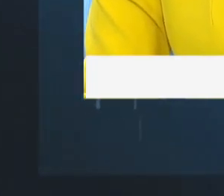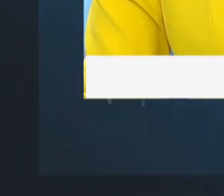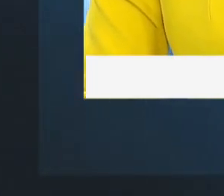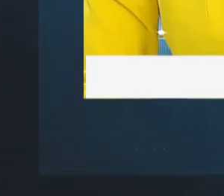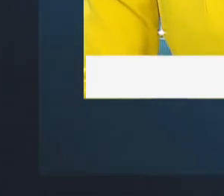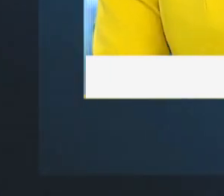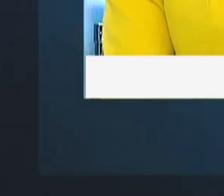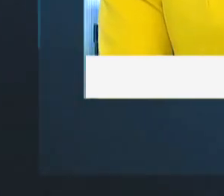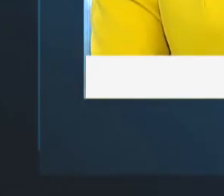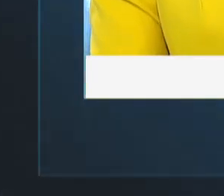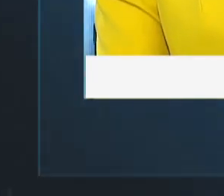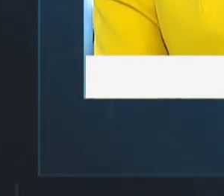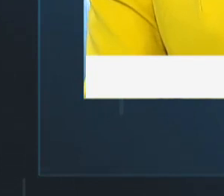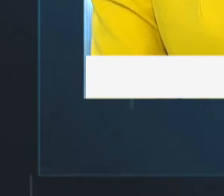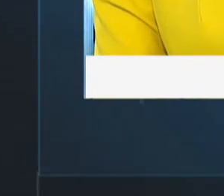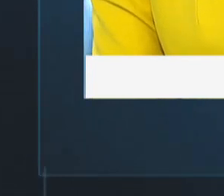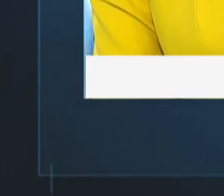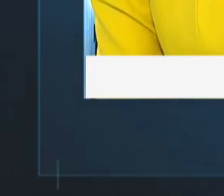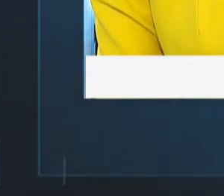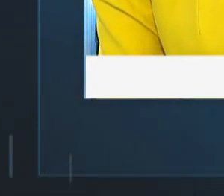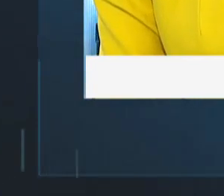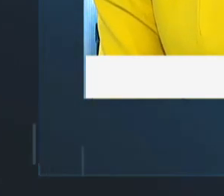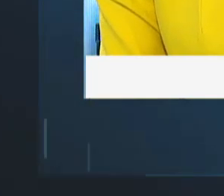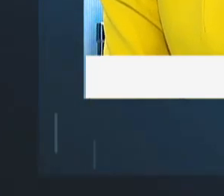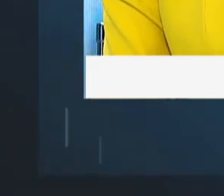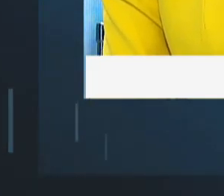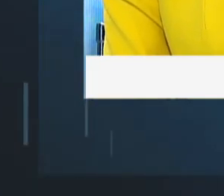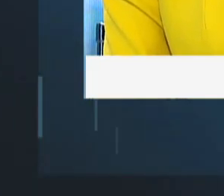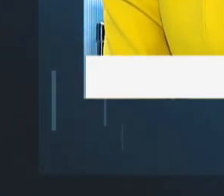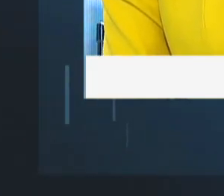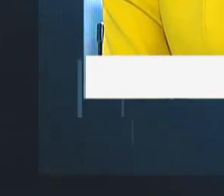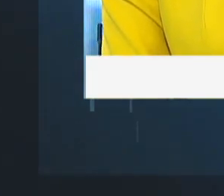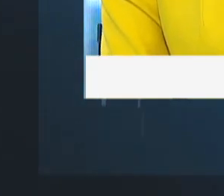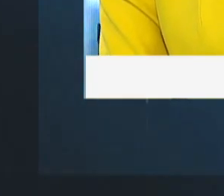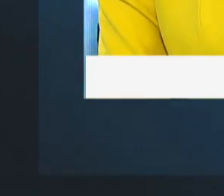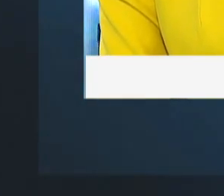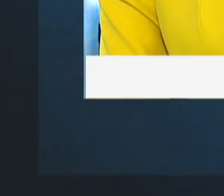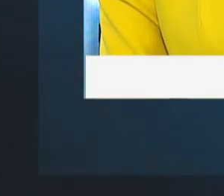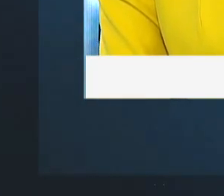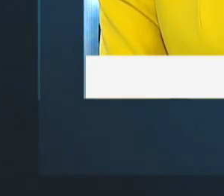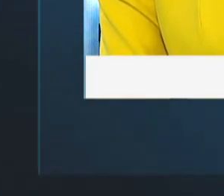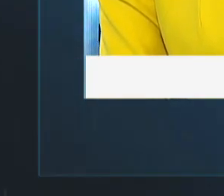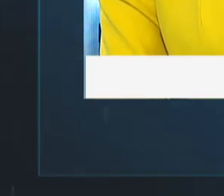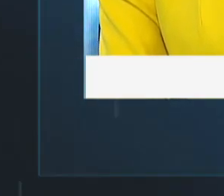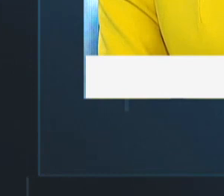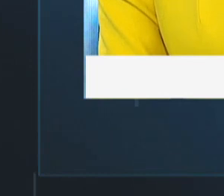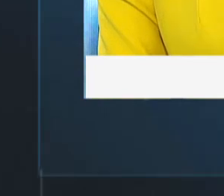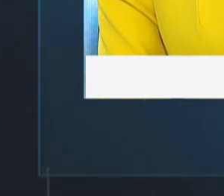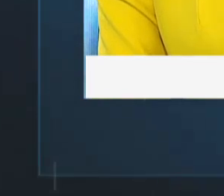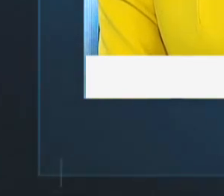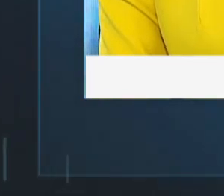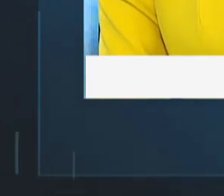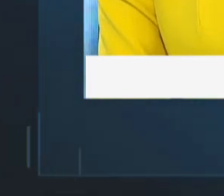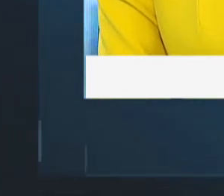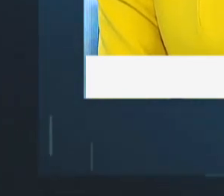מרק ששכלה את אבא משפחה מיקי בפיגוע לפני שנה, ונפרדת היום גם מהבן שנהרג בתאונת דרכים, וגם